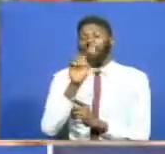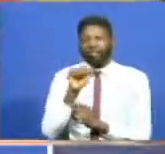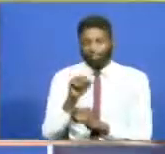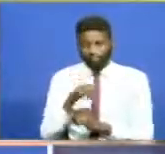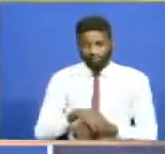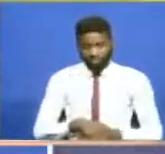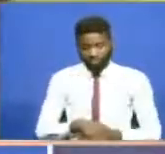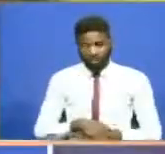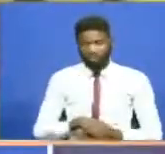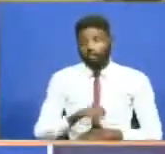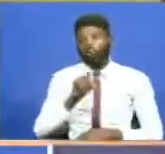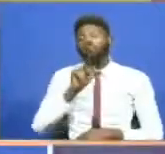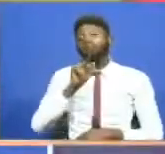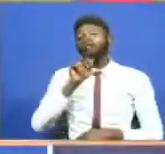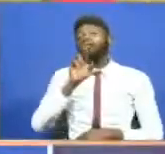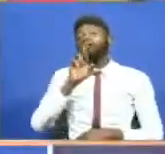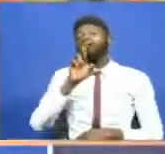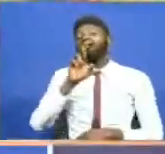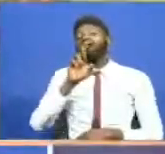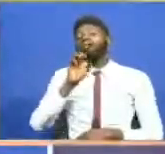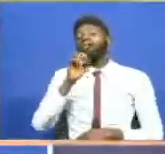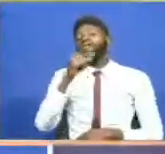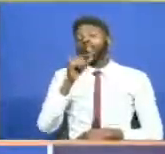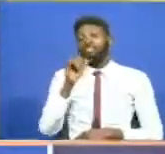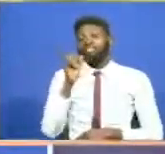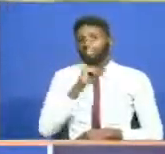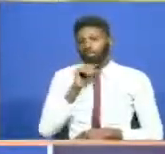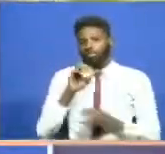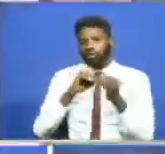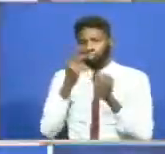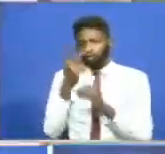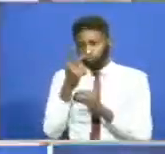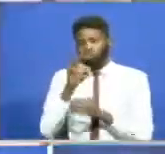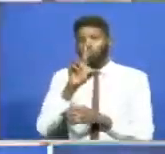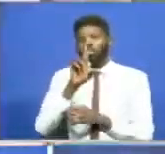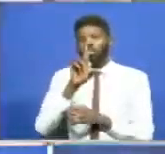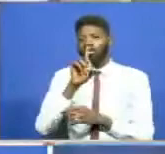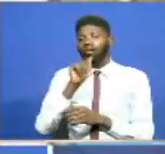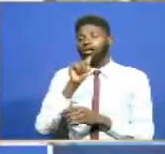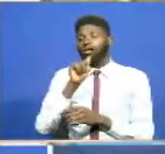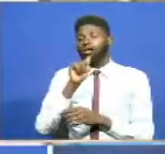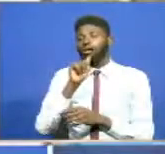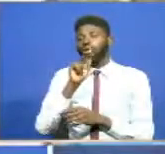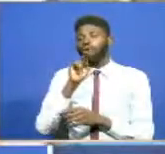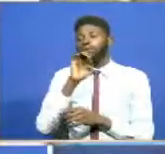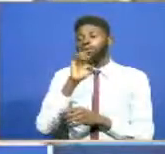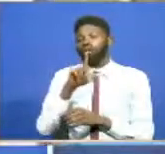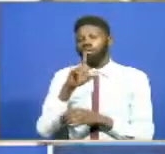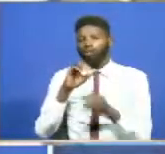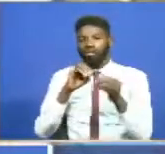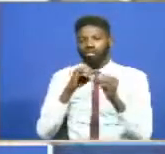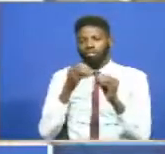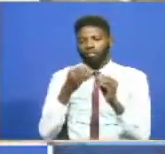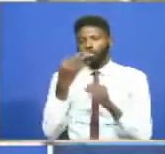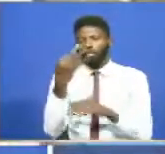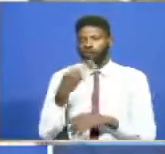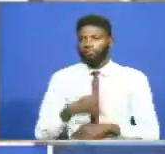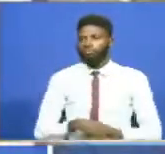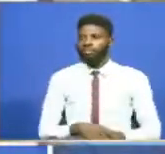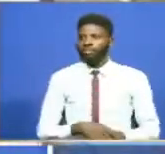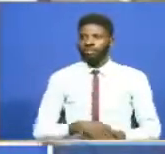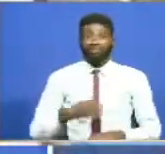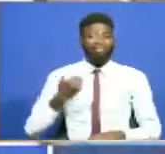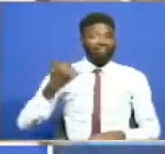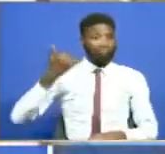Kwemoi akamaliza wa pili. Daniel Simiyu aliridhika na nafasi ya tatu. Since yesterday tulikuwa na hit kukimbia